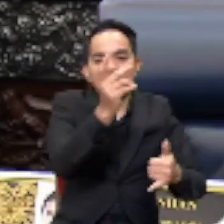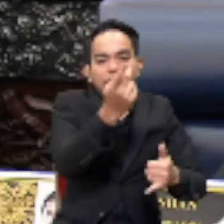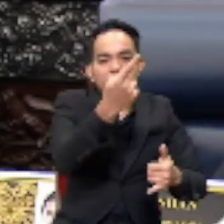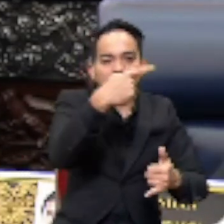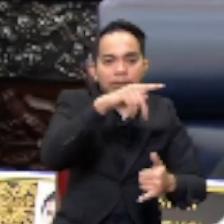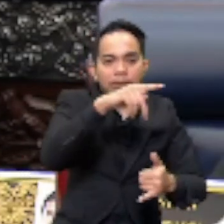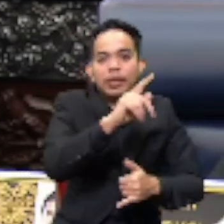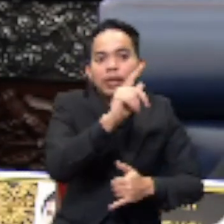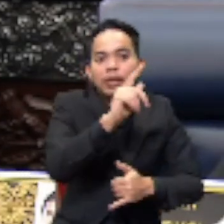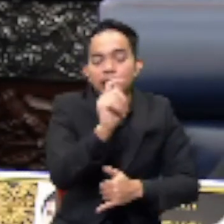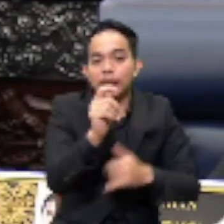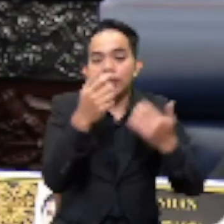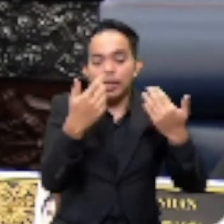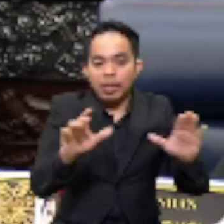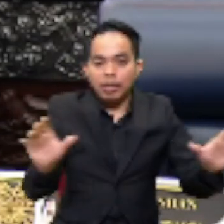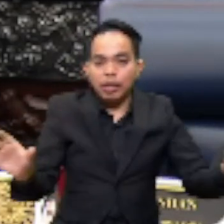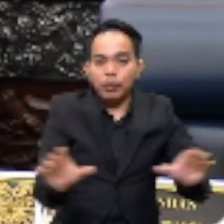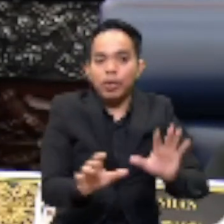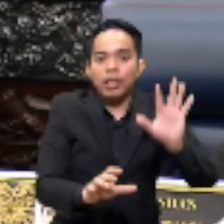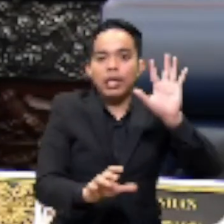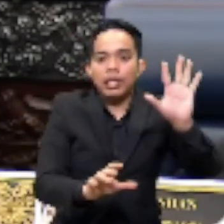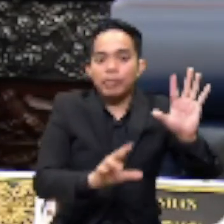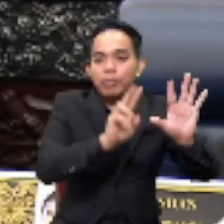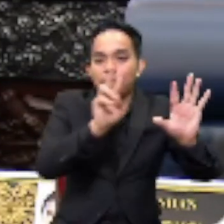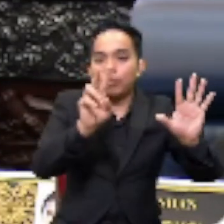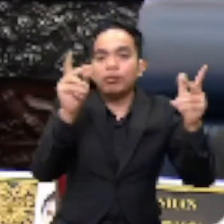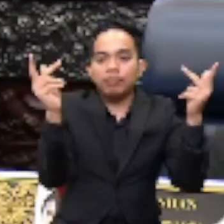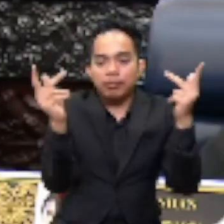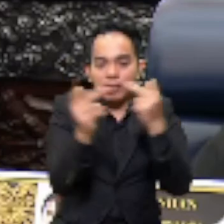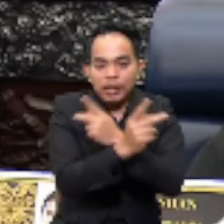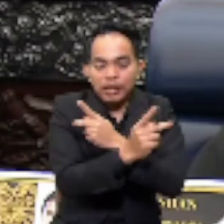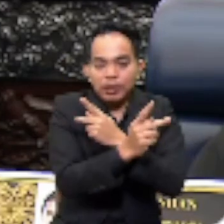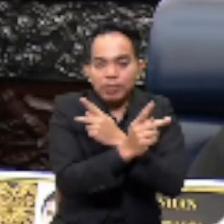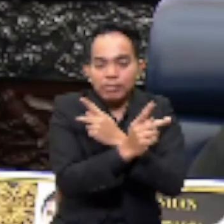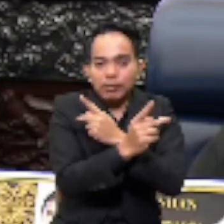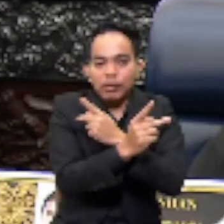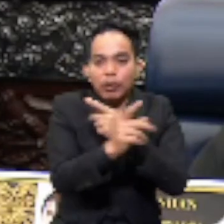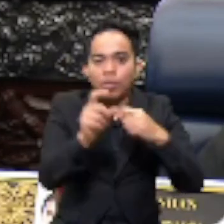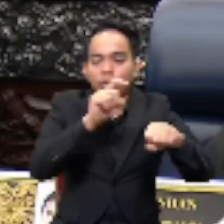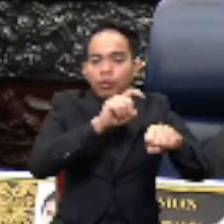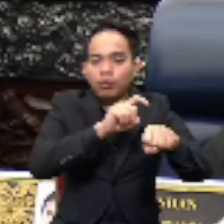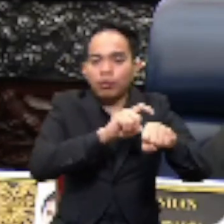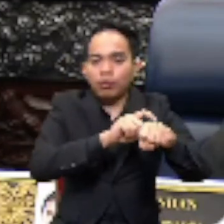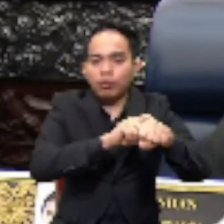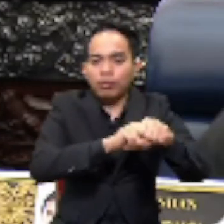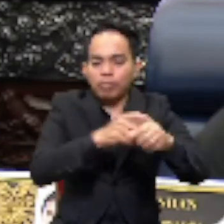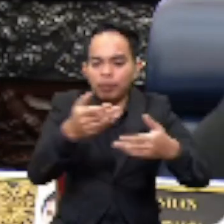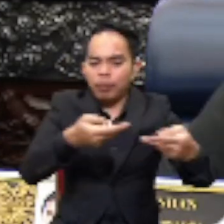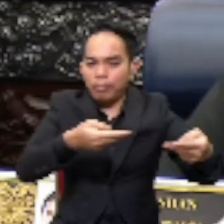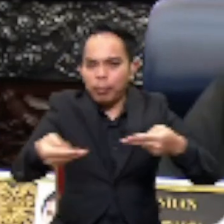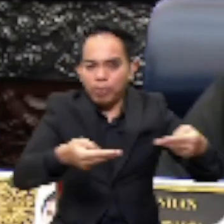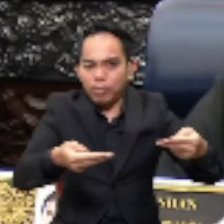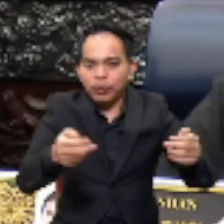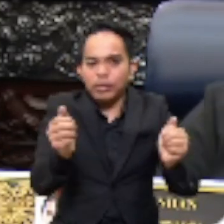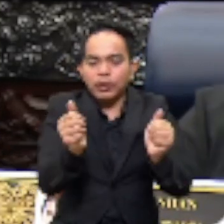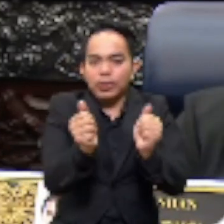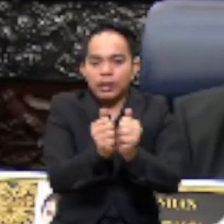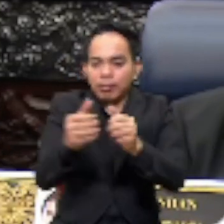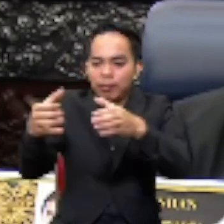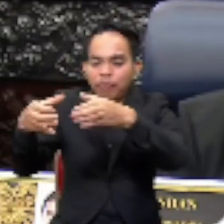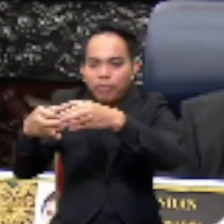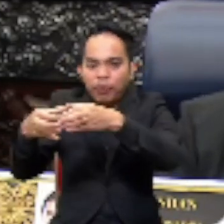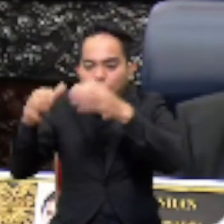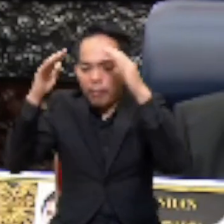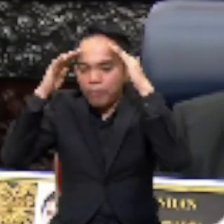kpkt telah mengadakan 52 kali sesi utbas libat urus bersama dengan fokus